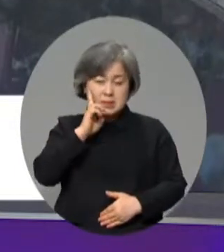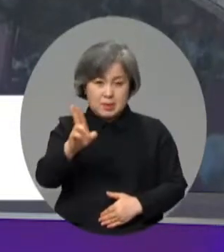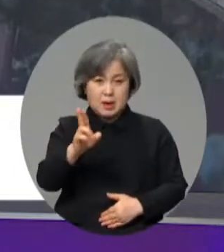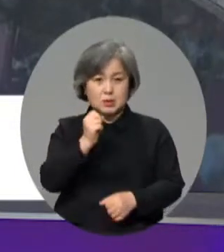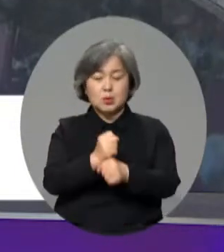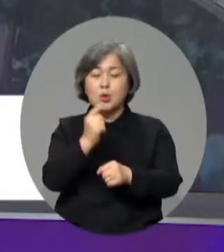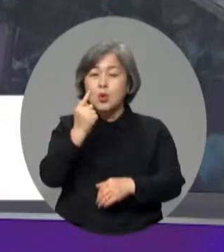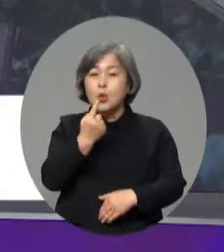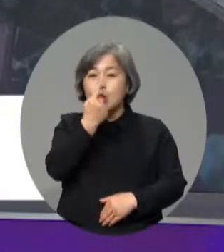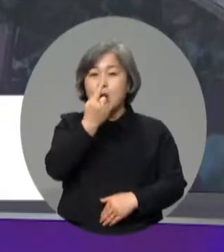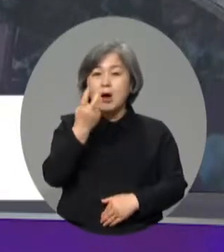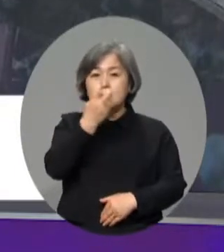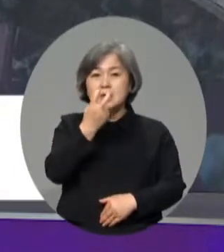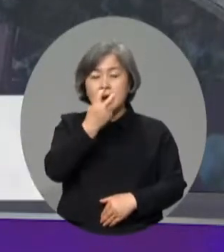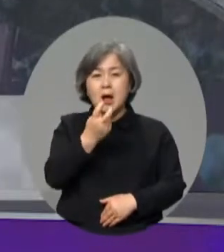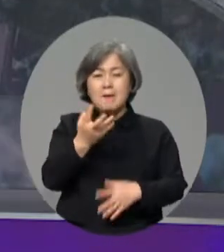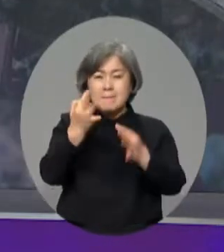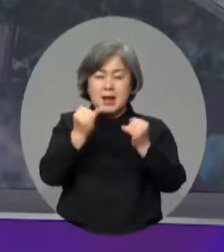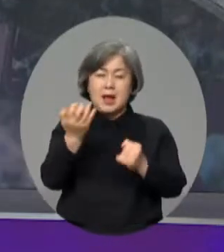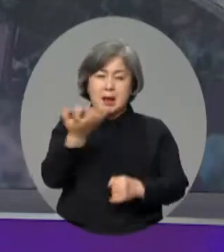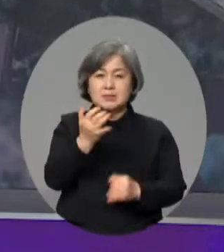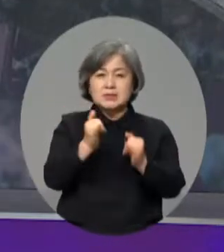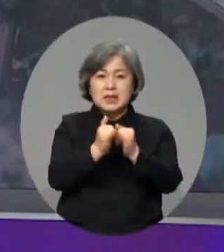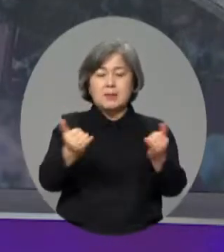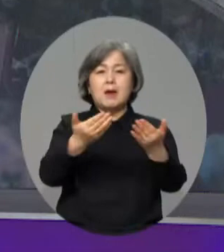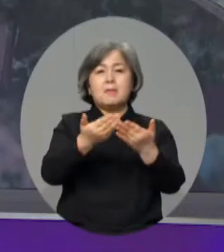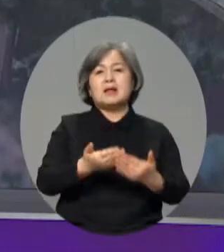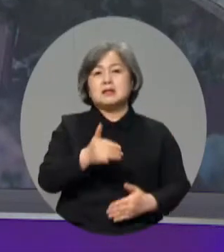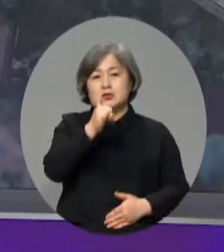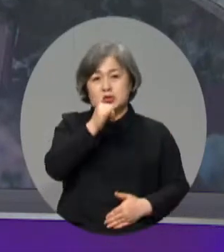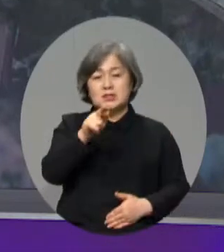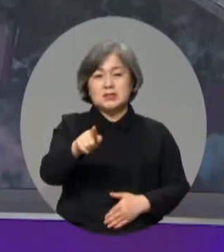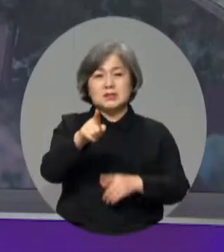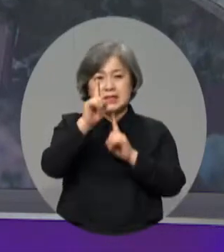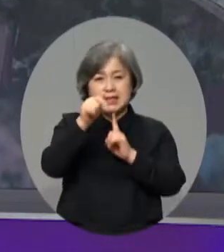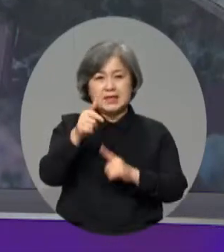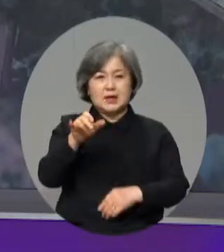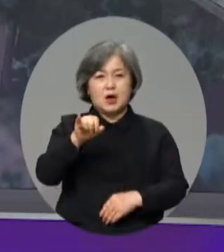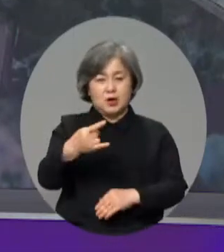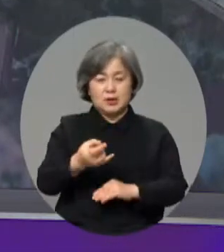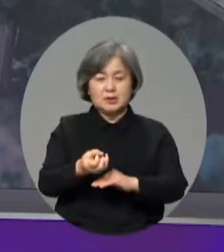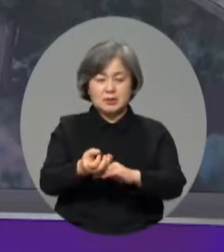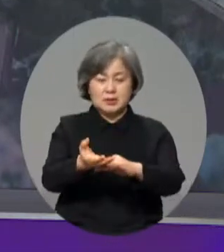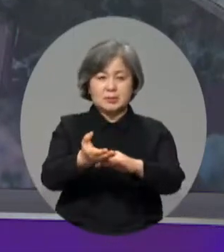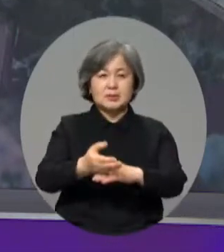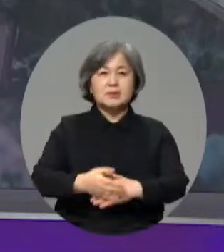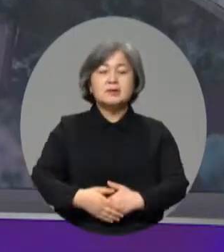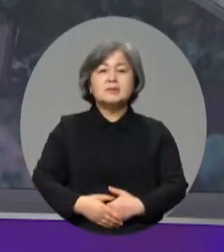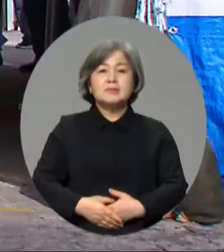pcr 검사 도 고위험 분만 받을 수 있게 됩니다 올해 첫 소식 이경희 기자입니다